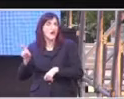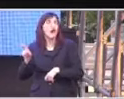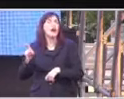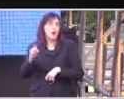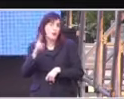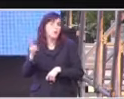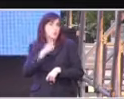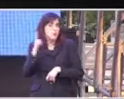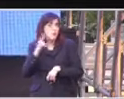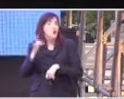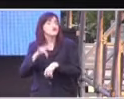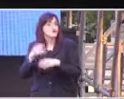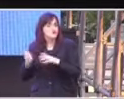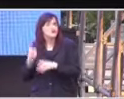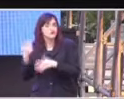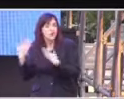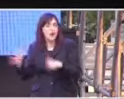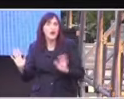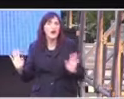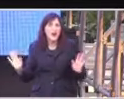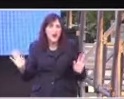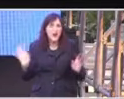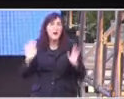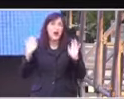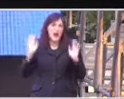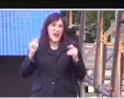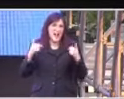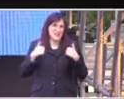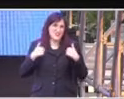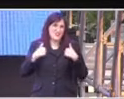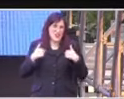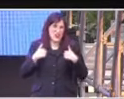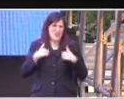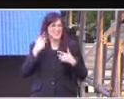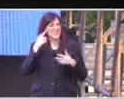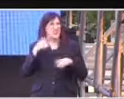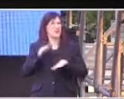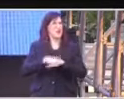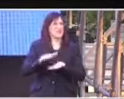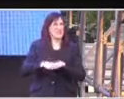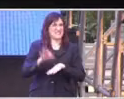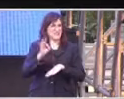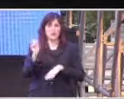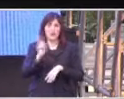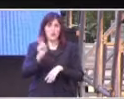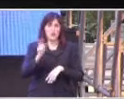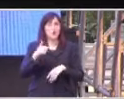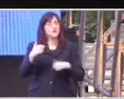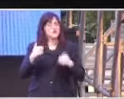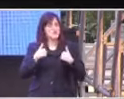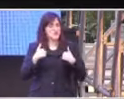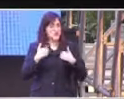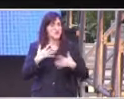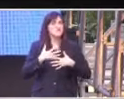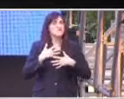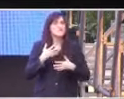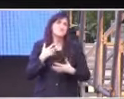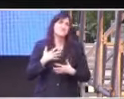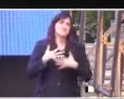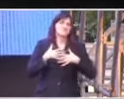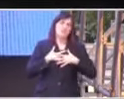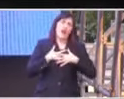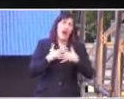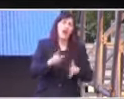siamo quelli competenti Ma noi perché siamo noi i veri Patrioti avevamo messo in piedi una struttura un'unità di missione